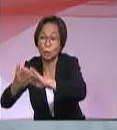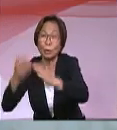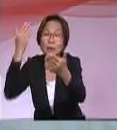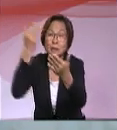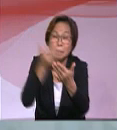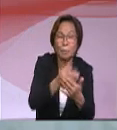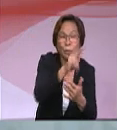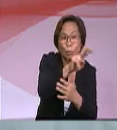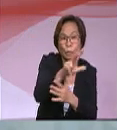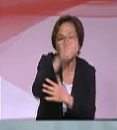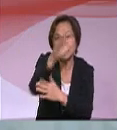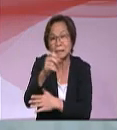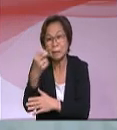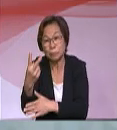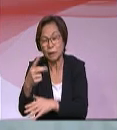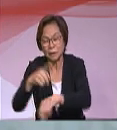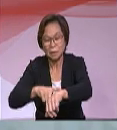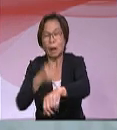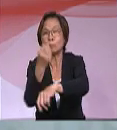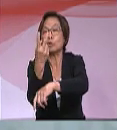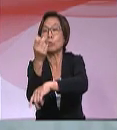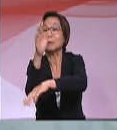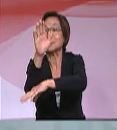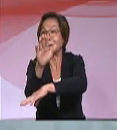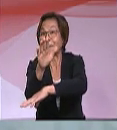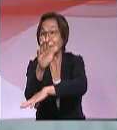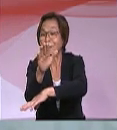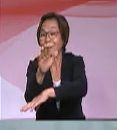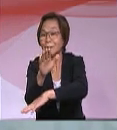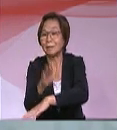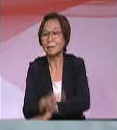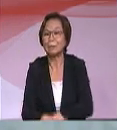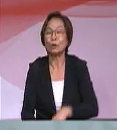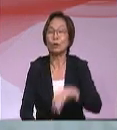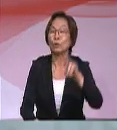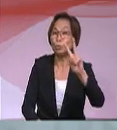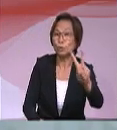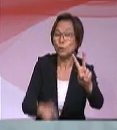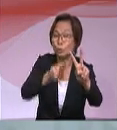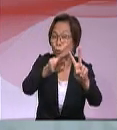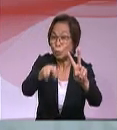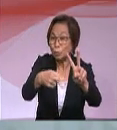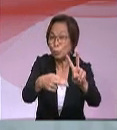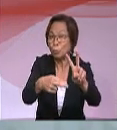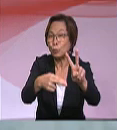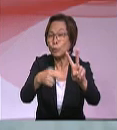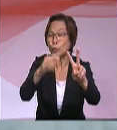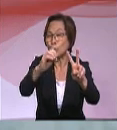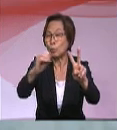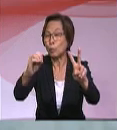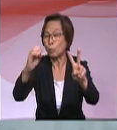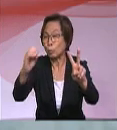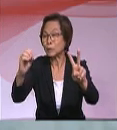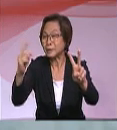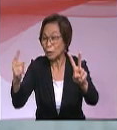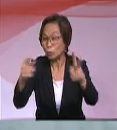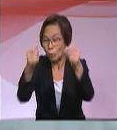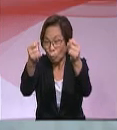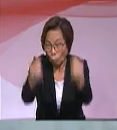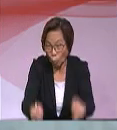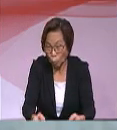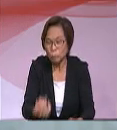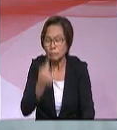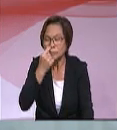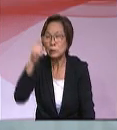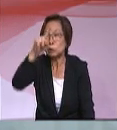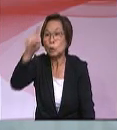23 Disember 2020 jam 12 tengah hari, seramai 2,001 individu telah pun disaring dalam